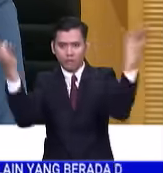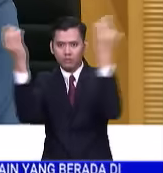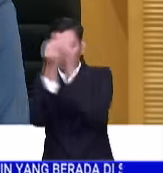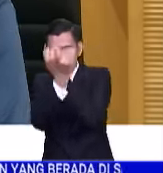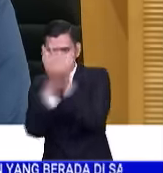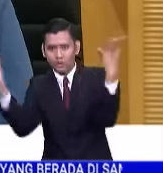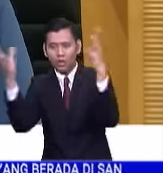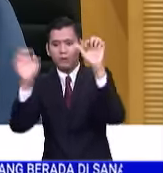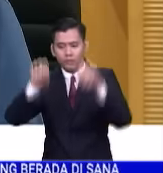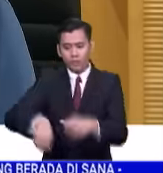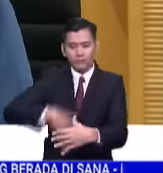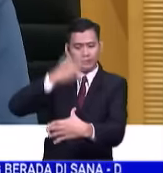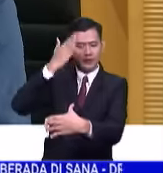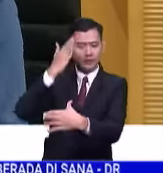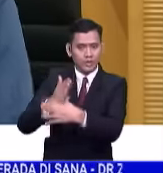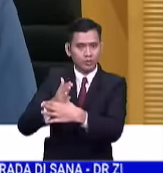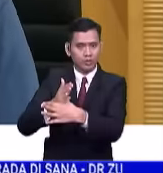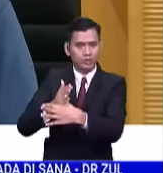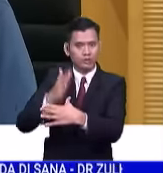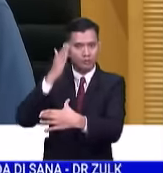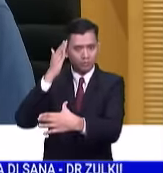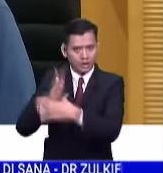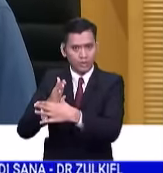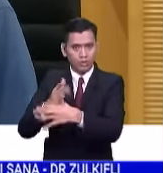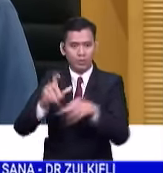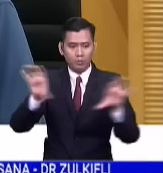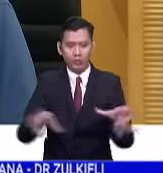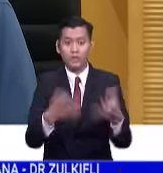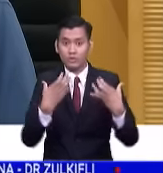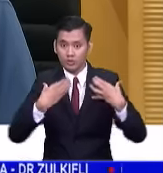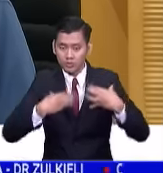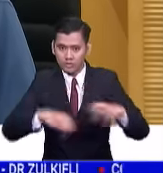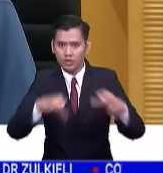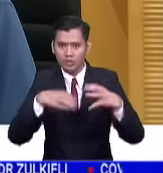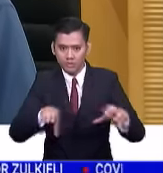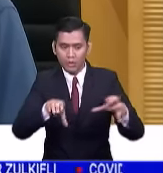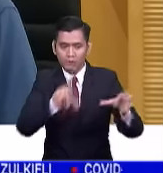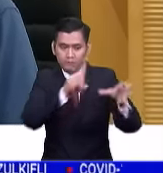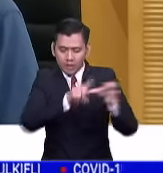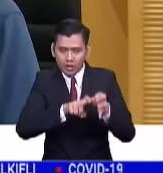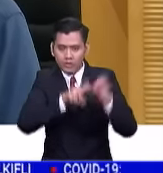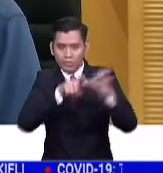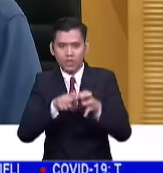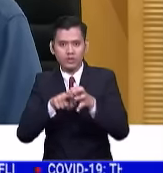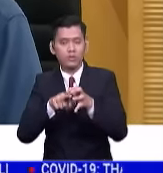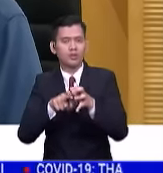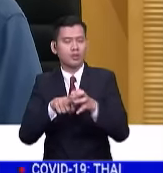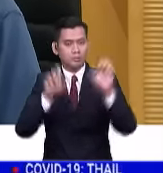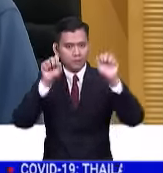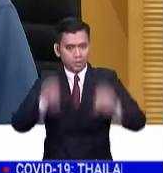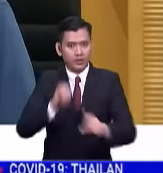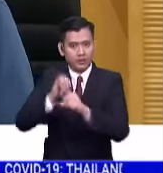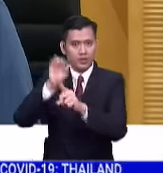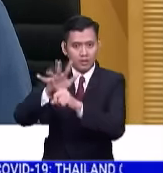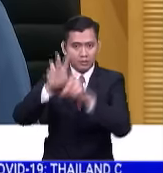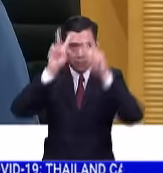boleh mengganggu-gugat atau melakukan hasutan yang boleh menyebabkan ketenteraman